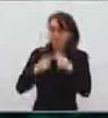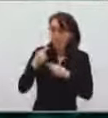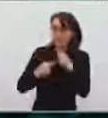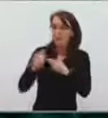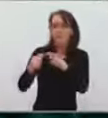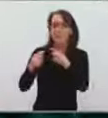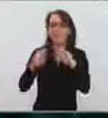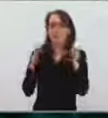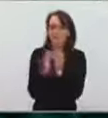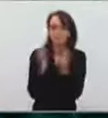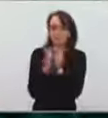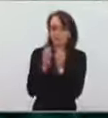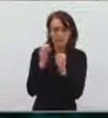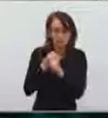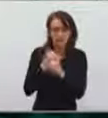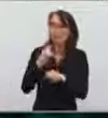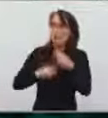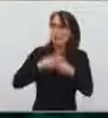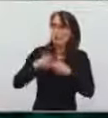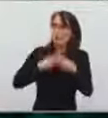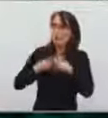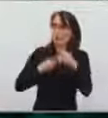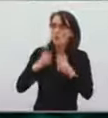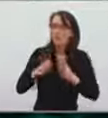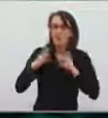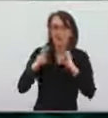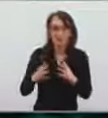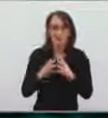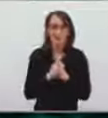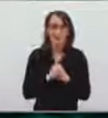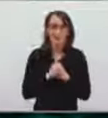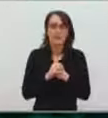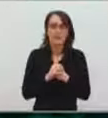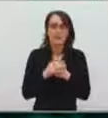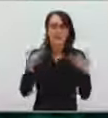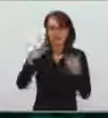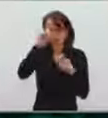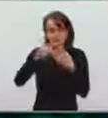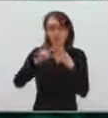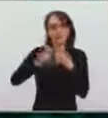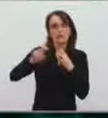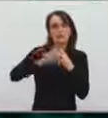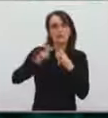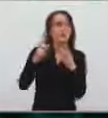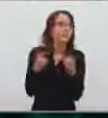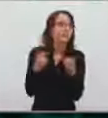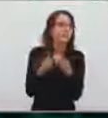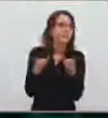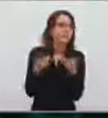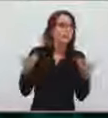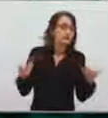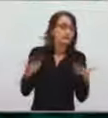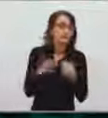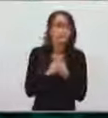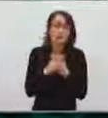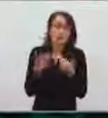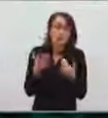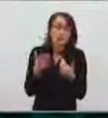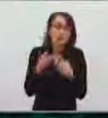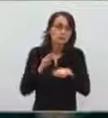et sur lequel nous travaillons. Et pour ce qui concerne les transports publics, un petit